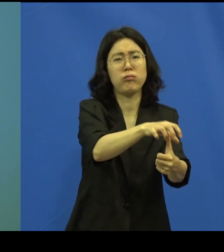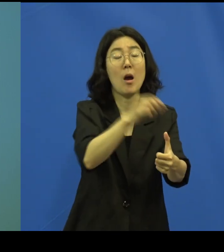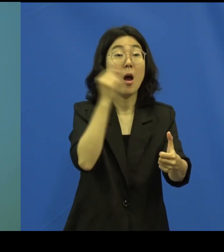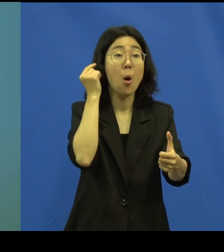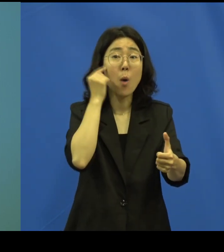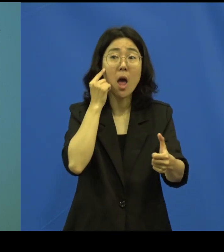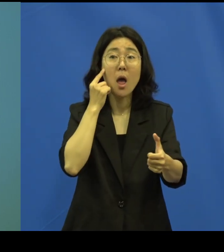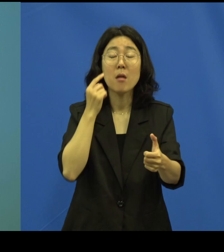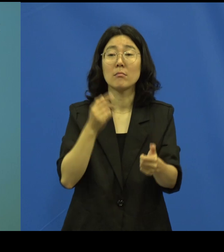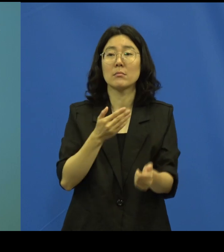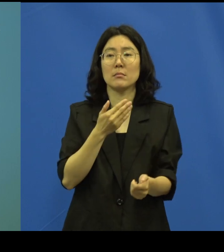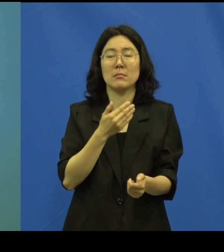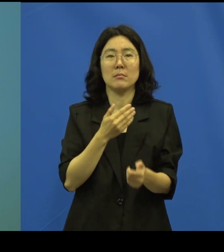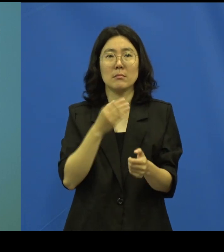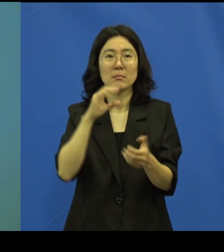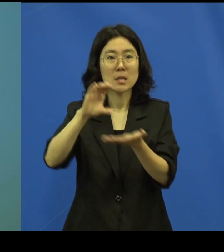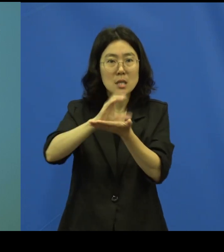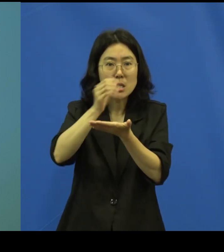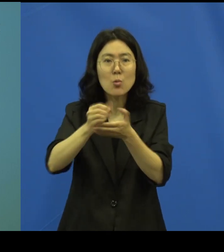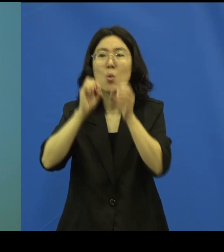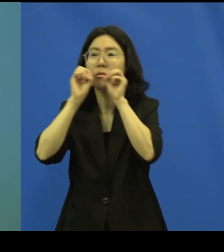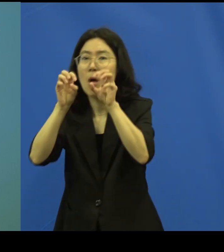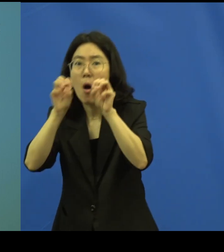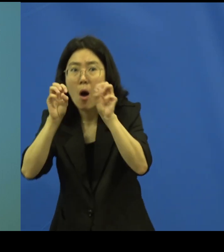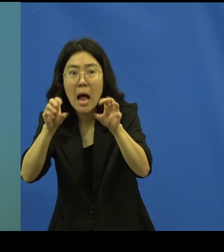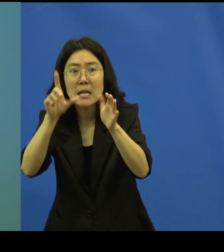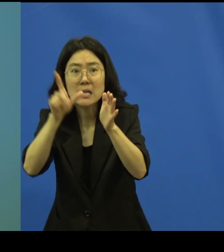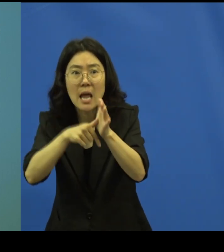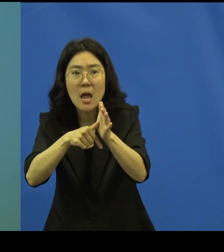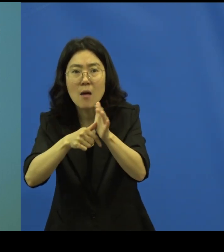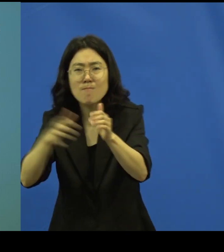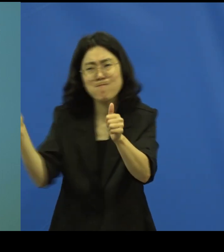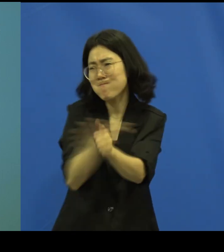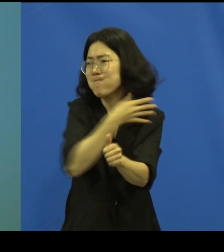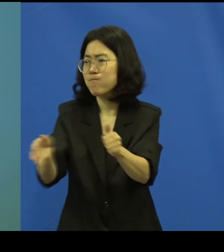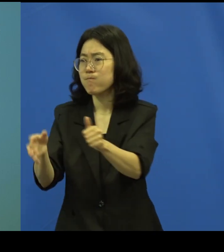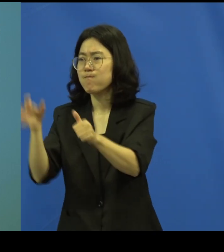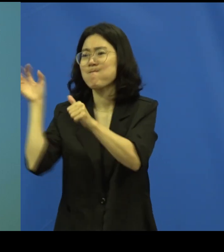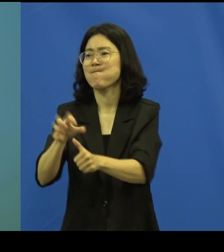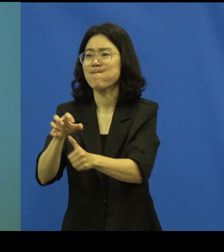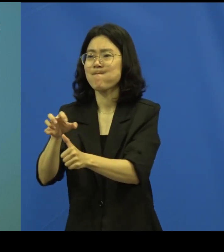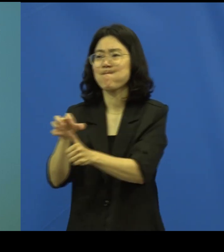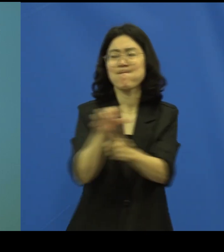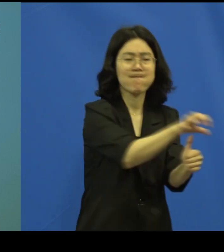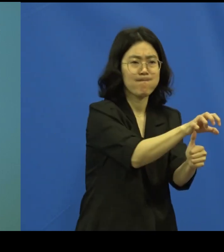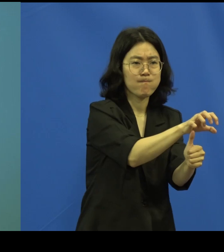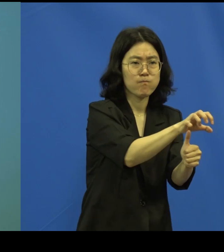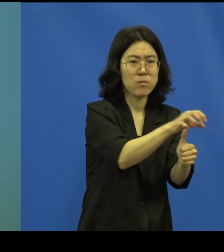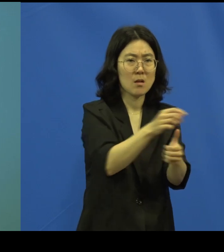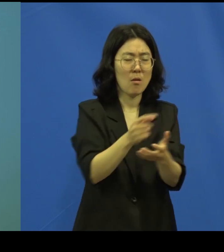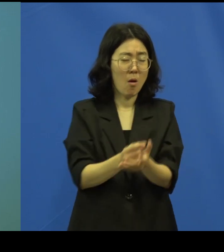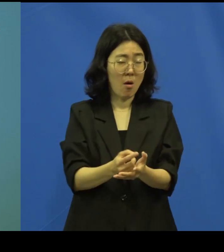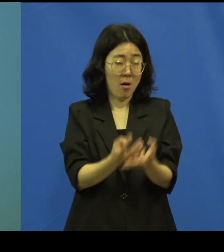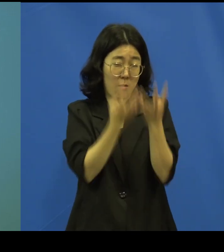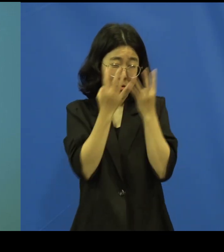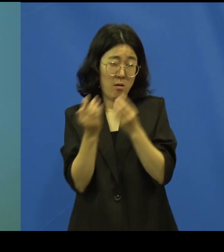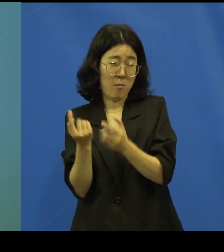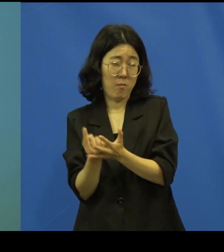황제의 핍박이 있던 시대, 그리스도인들이 믿음 생활하기 어려웠던